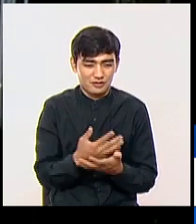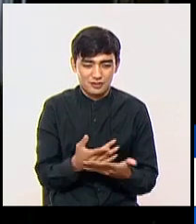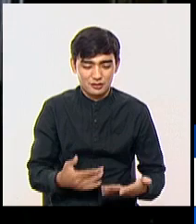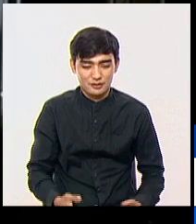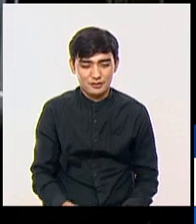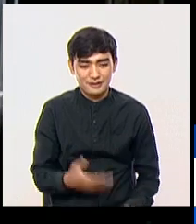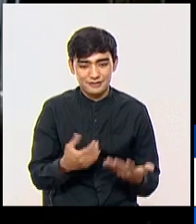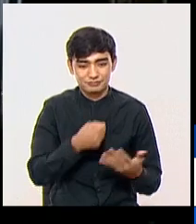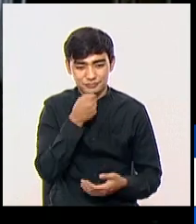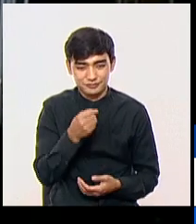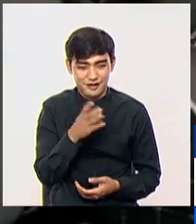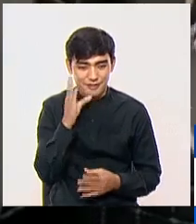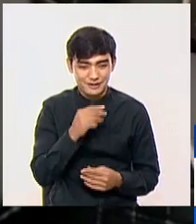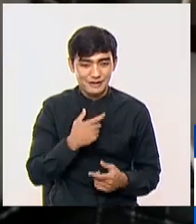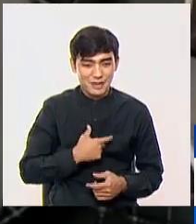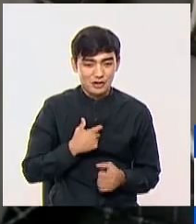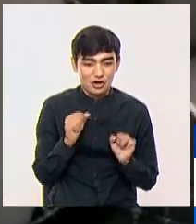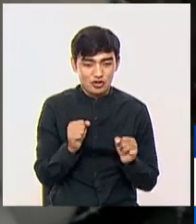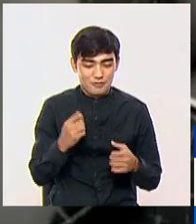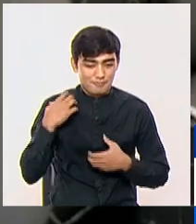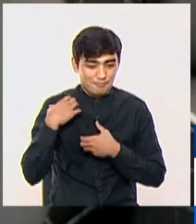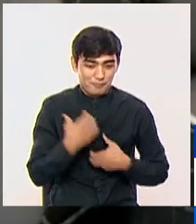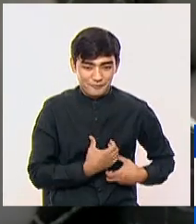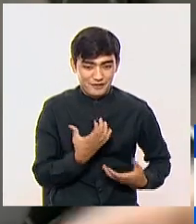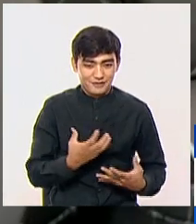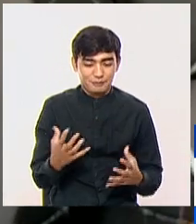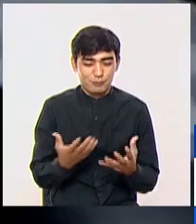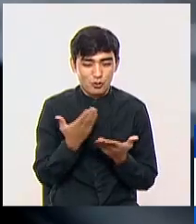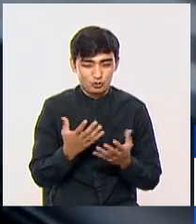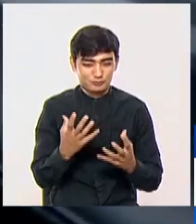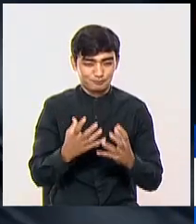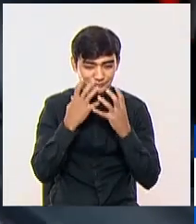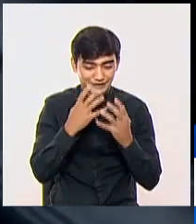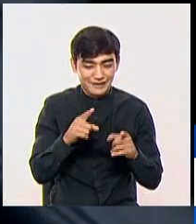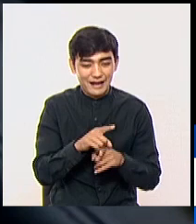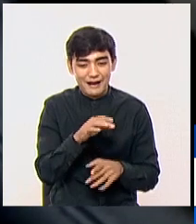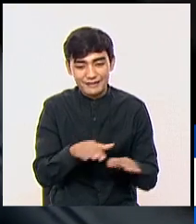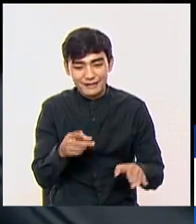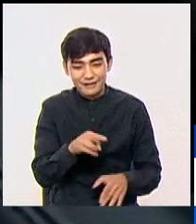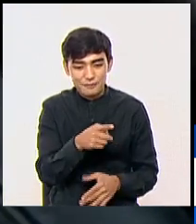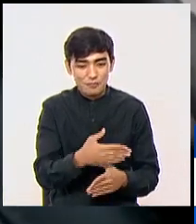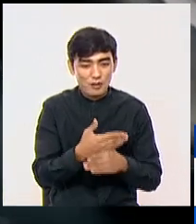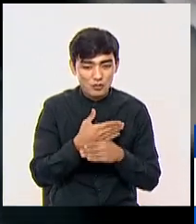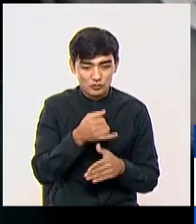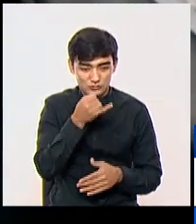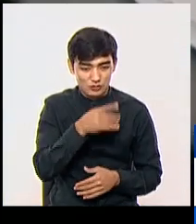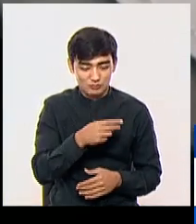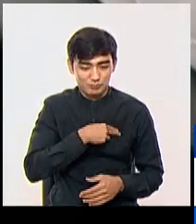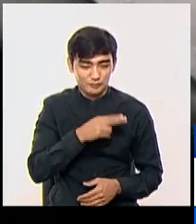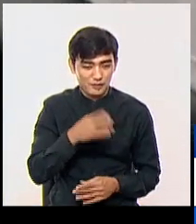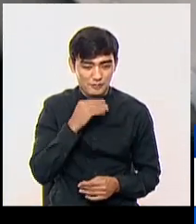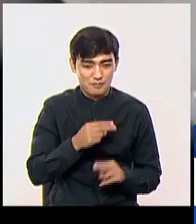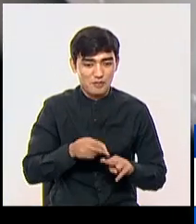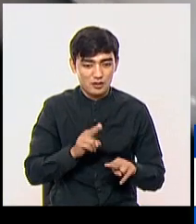Если взрослые хоть как-то могут защитить себя ремнем и подушками безопасности, то для детей они во время ДТП могут стать смертельными.